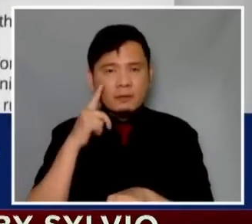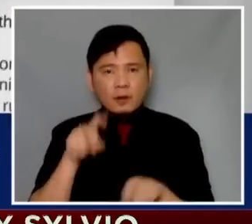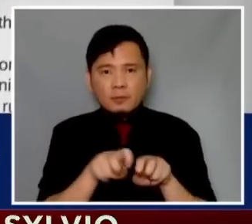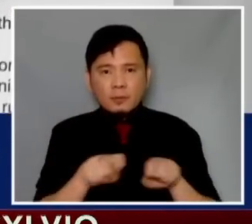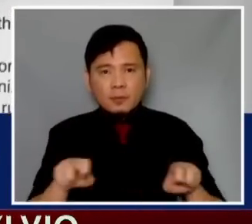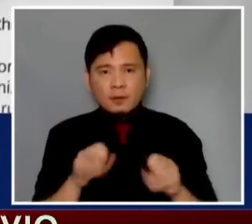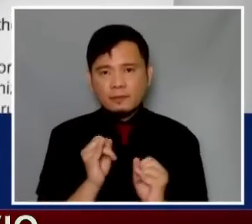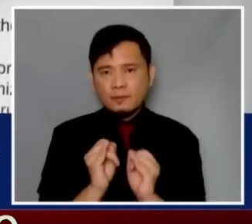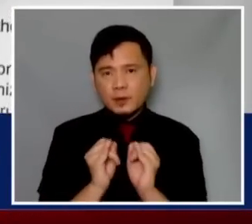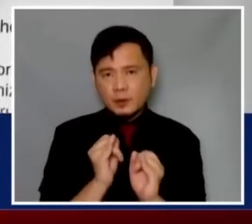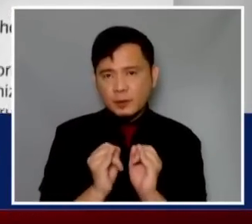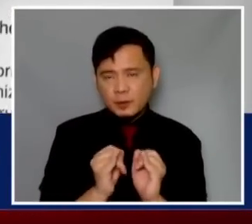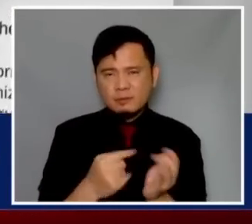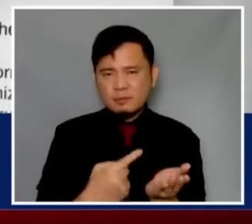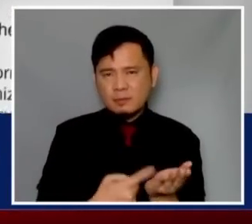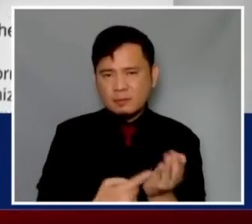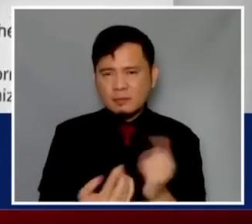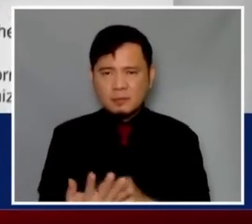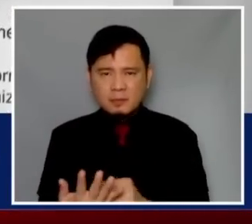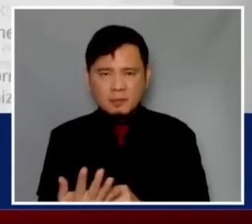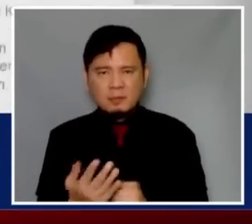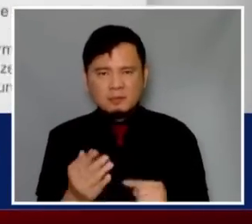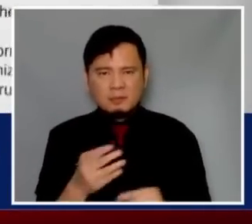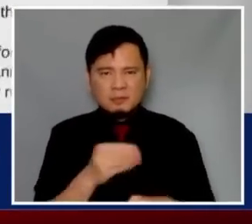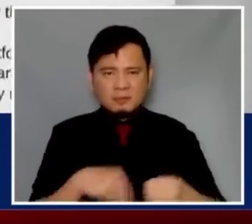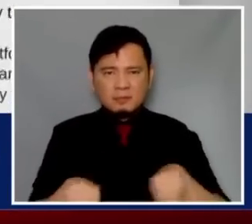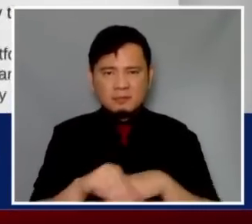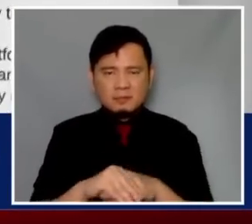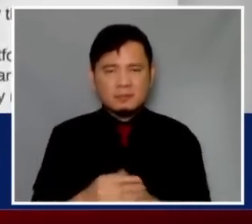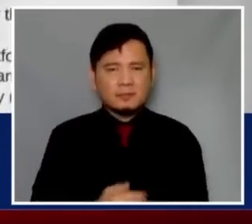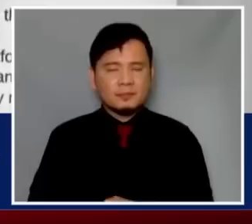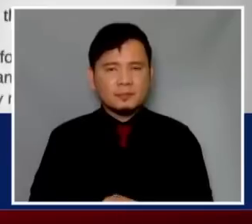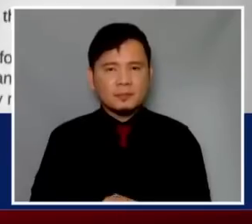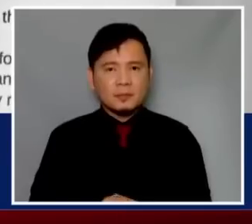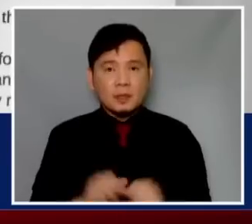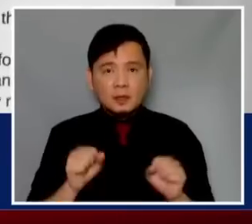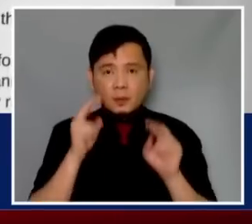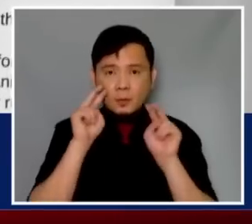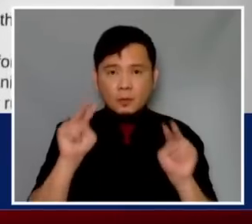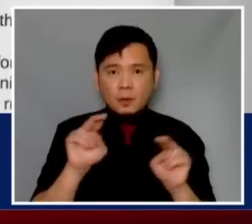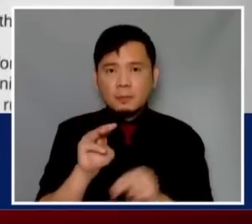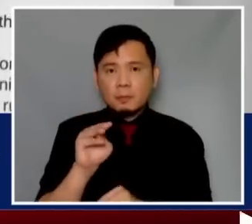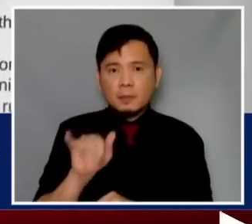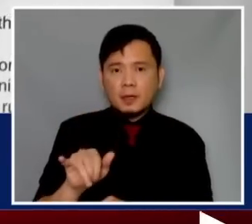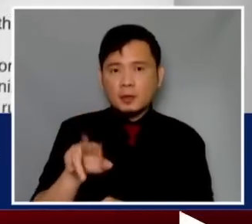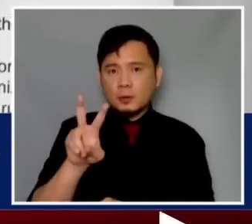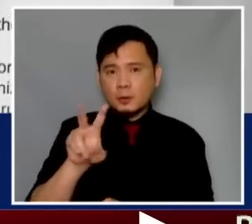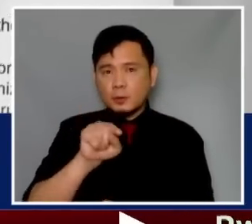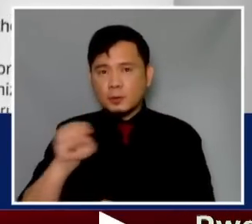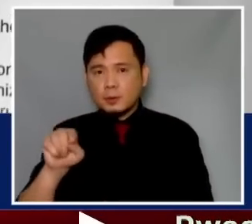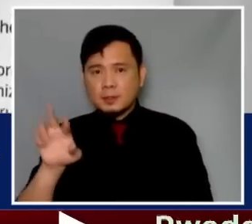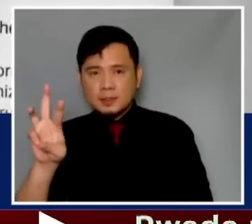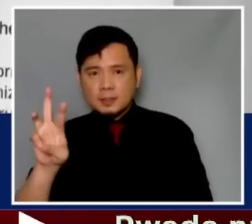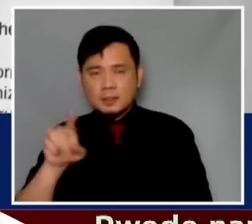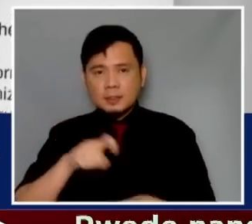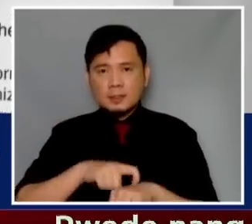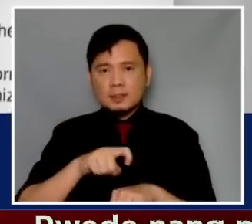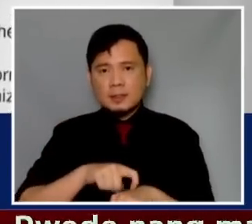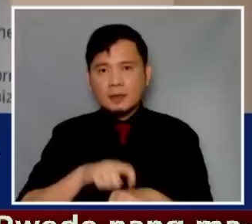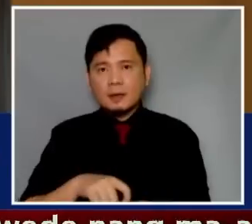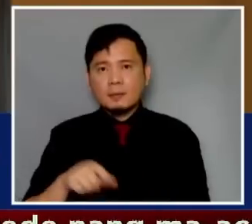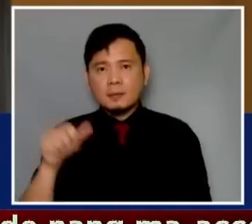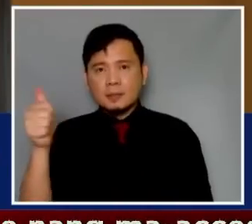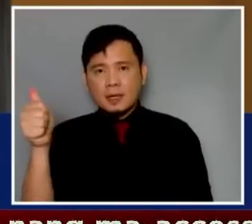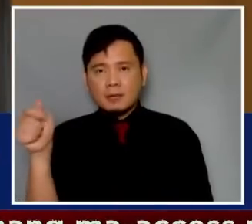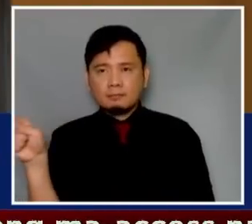halip na presidential at vice presidential town hall debates. Mapapanood ito mula May 2 hanggang May 6, mula 10 a.m. hanggang 12